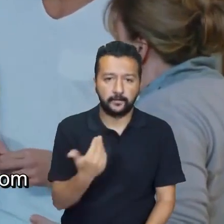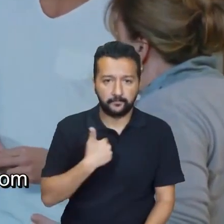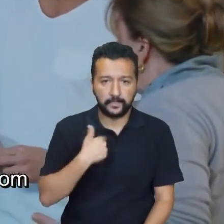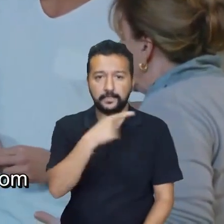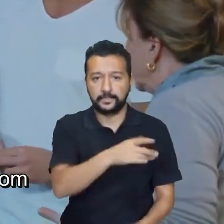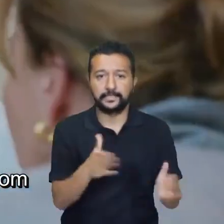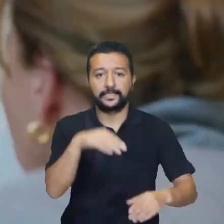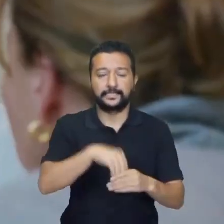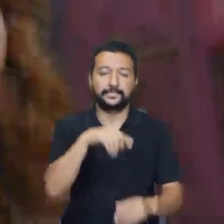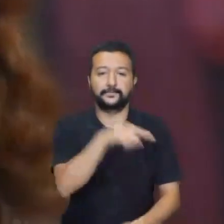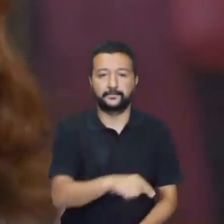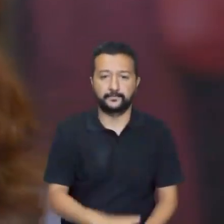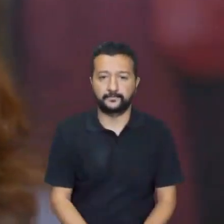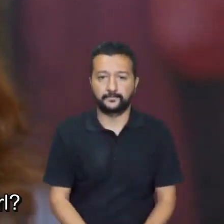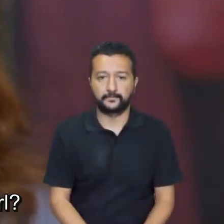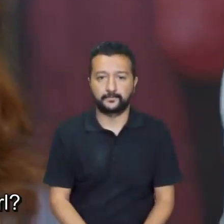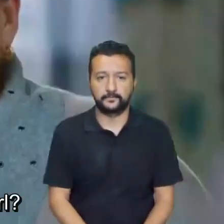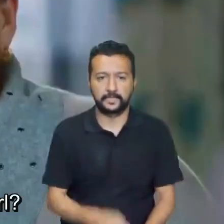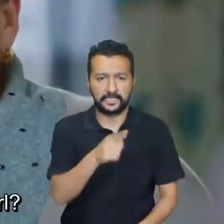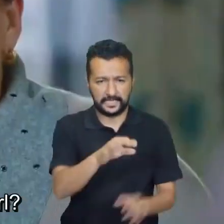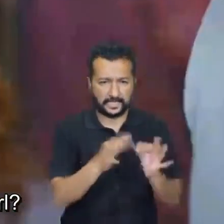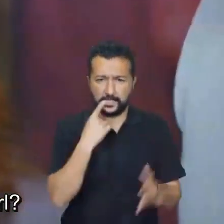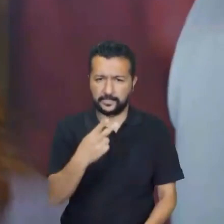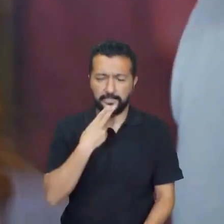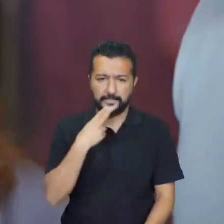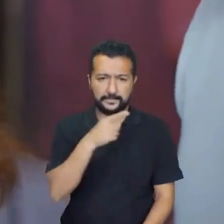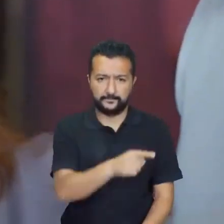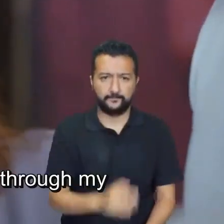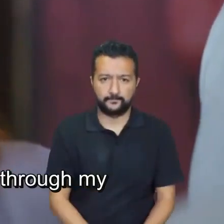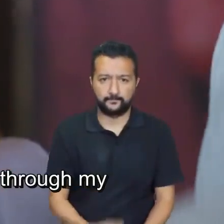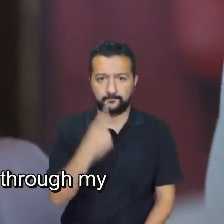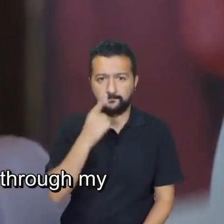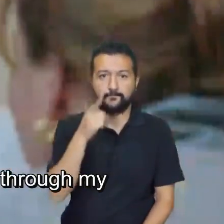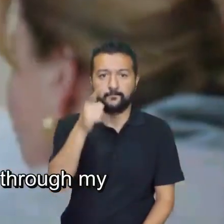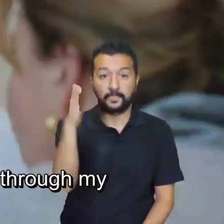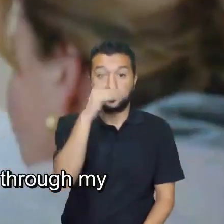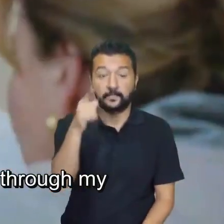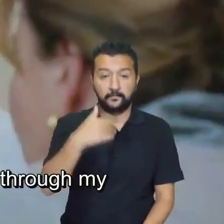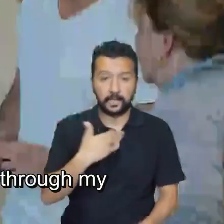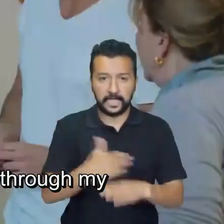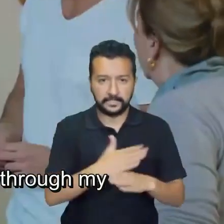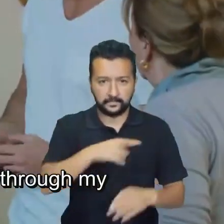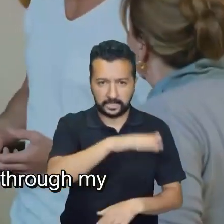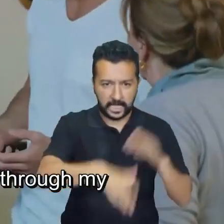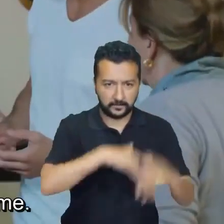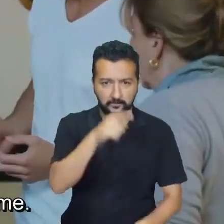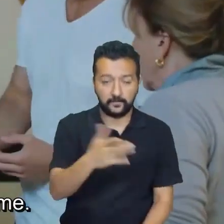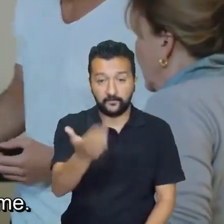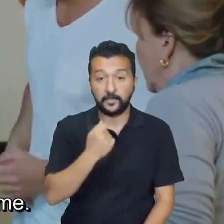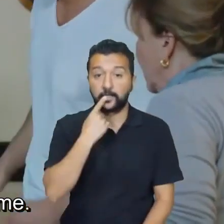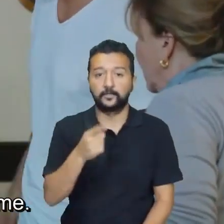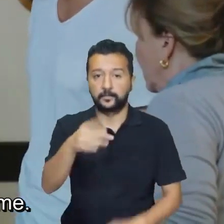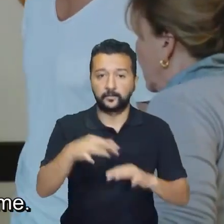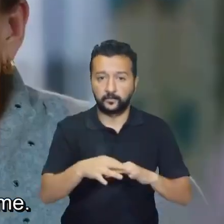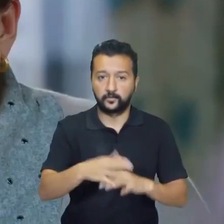Benim sandıktan. Göz kırptı. Sen ne diyorsun kız? Bana bak Sırık, sen benim eşyalarımı mı karıştırıyorsun? Ver bakayım